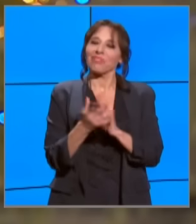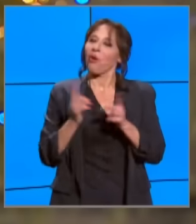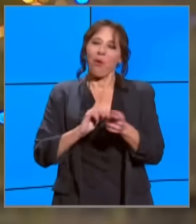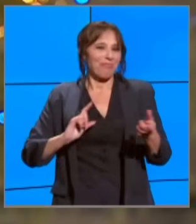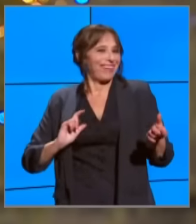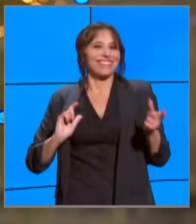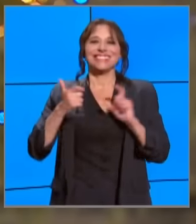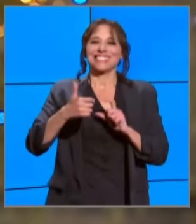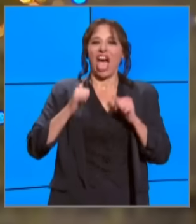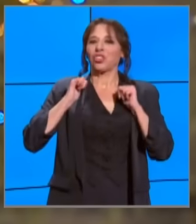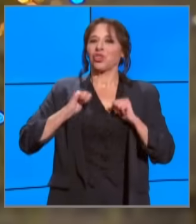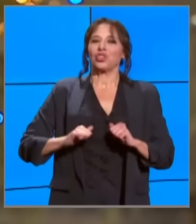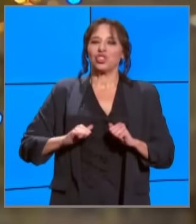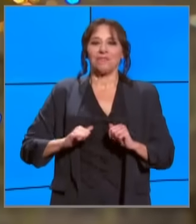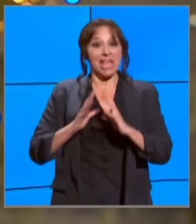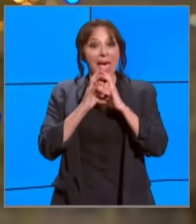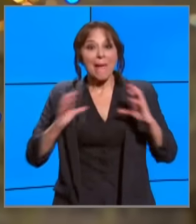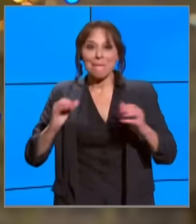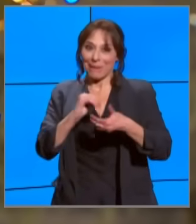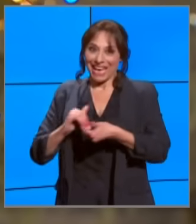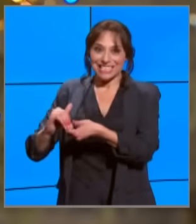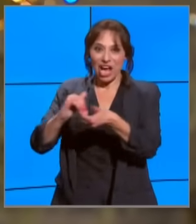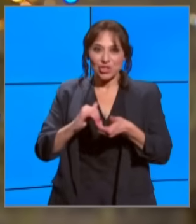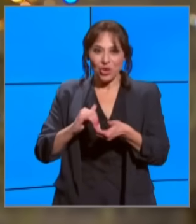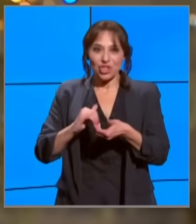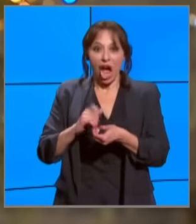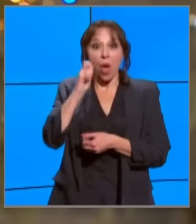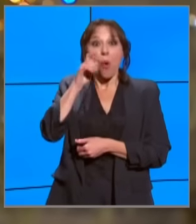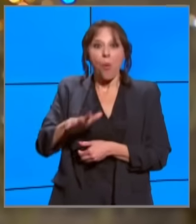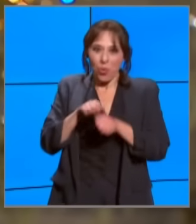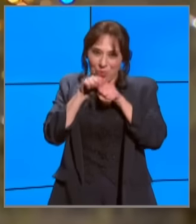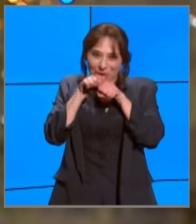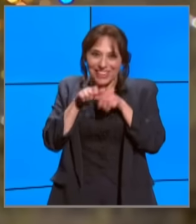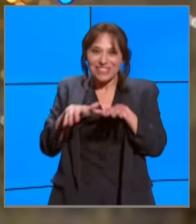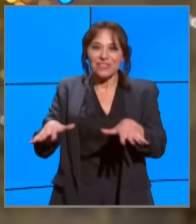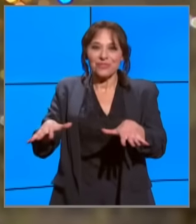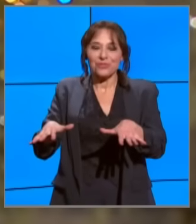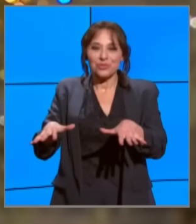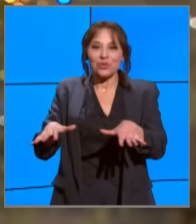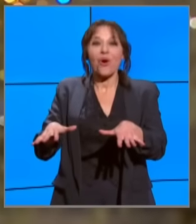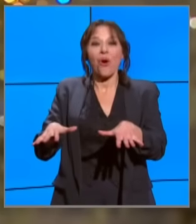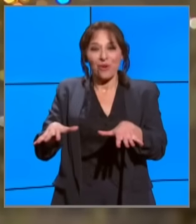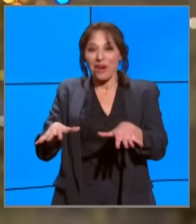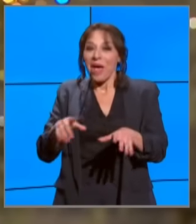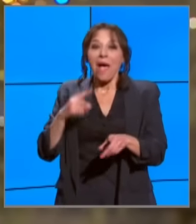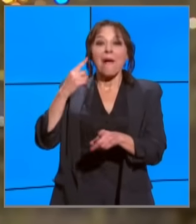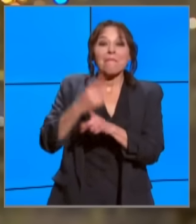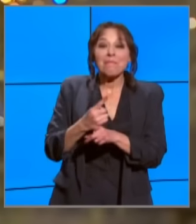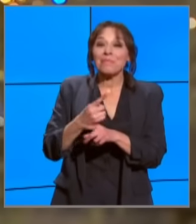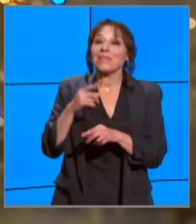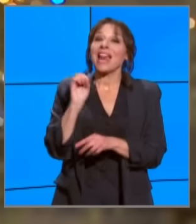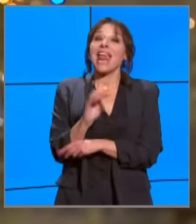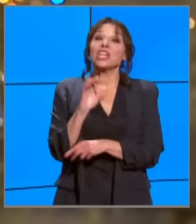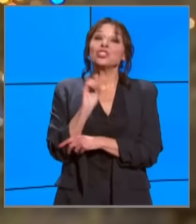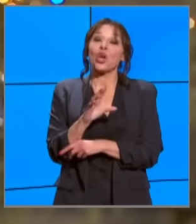CIV di impresa sociale di diffusione della cultura tenendo Viva la lezione di legalità di